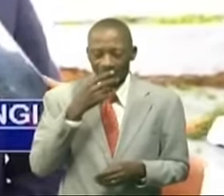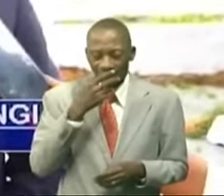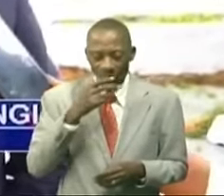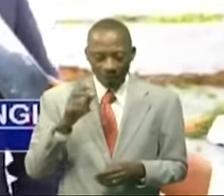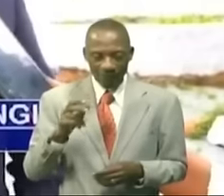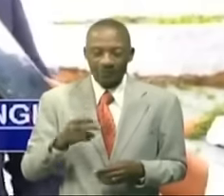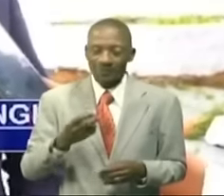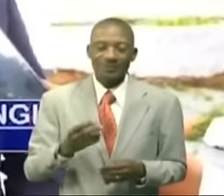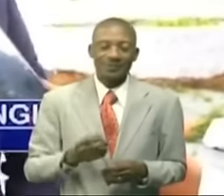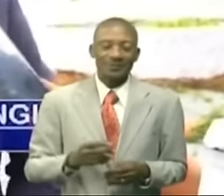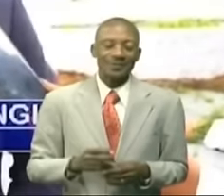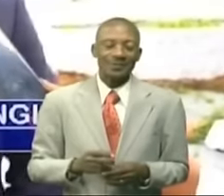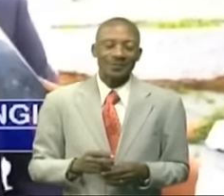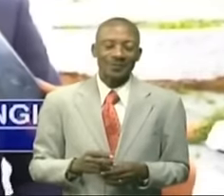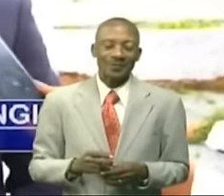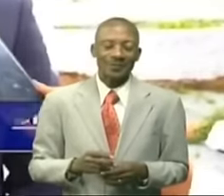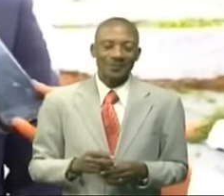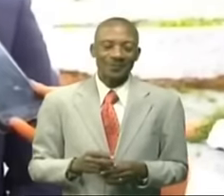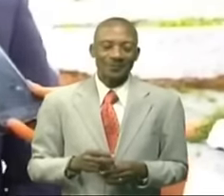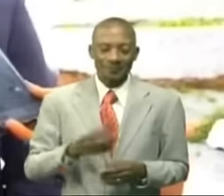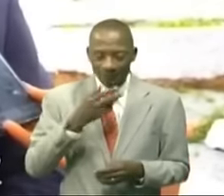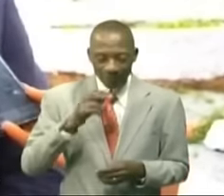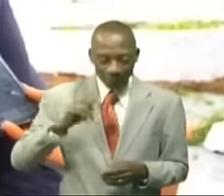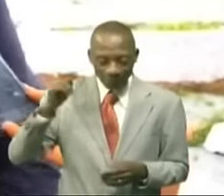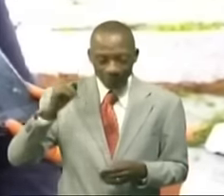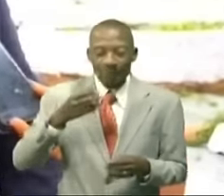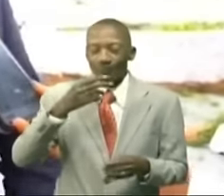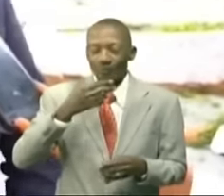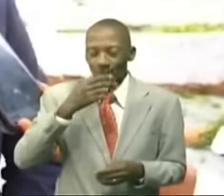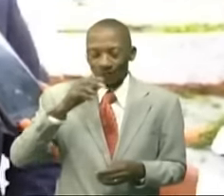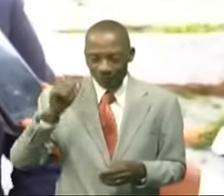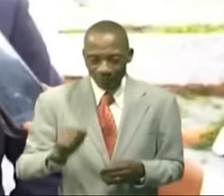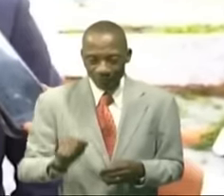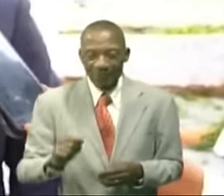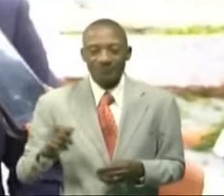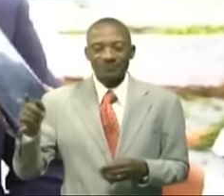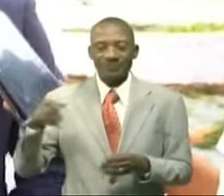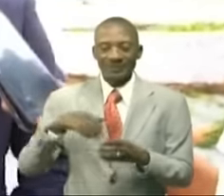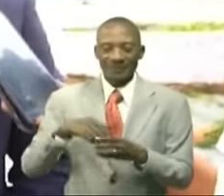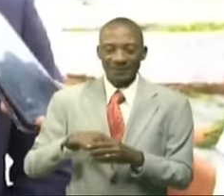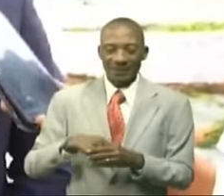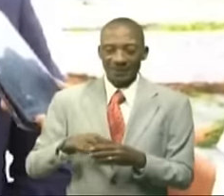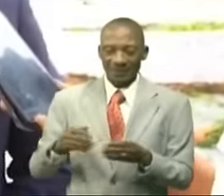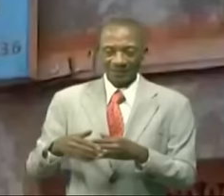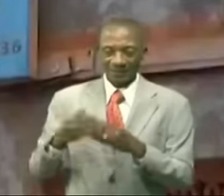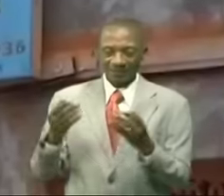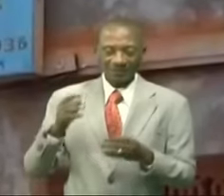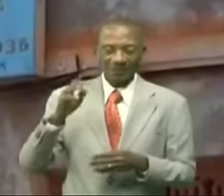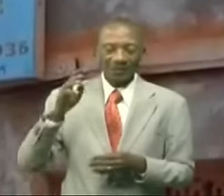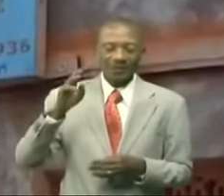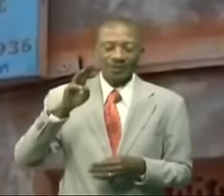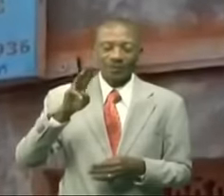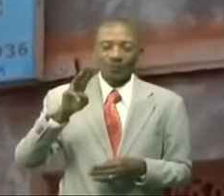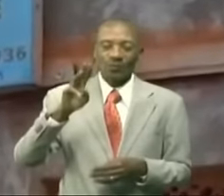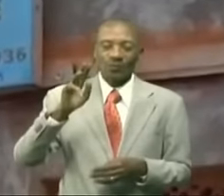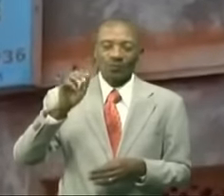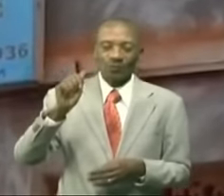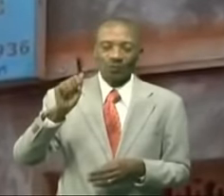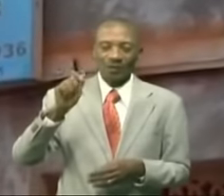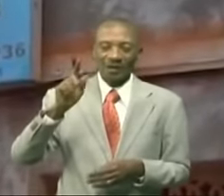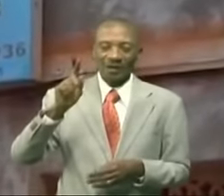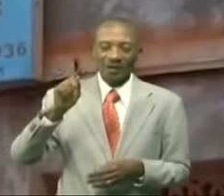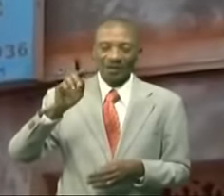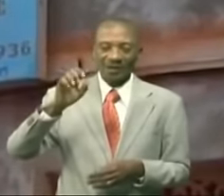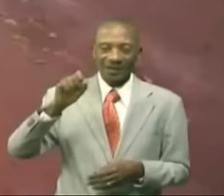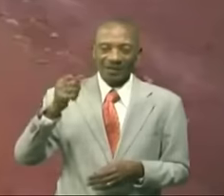la jeunesse, la population active et surtout d'accompagner l'employeur dans le cadre de la formation continue. Avec les infrastructures que nous avons ici à